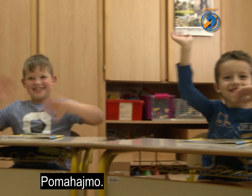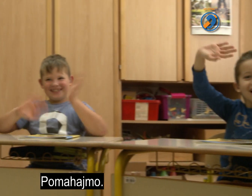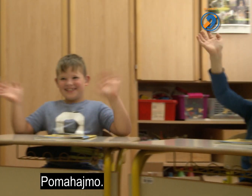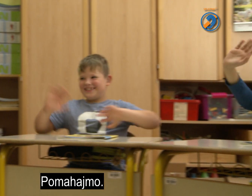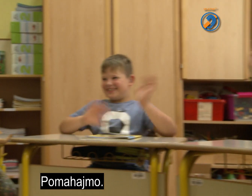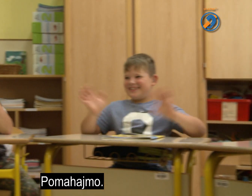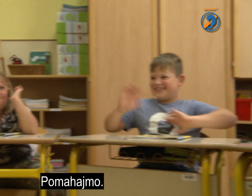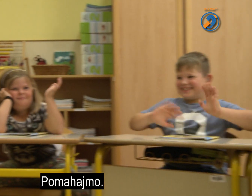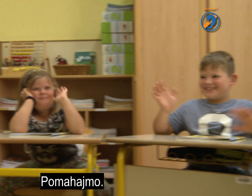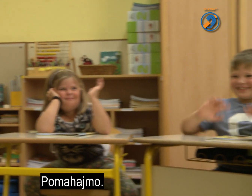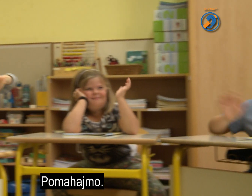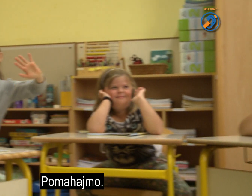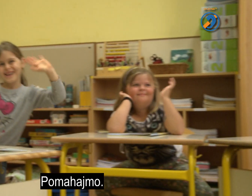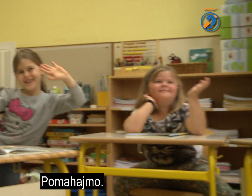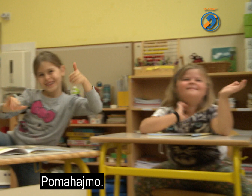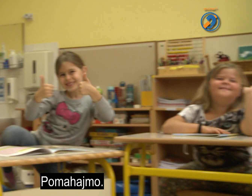Pomahamo, mahamo.